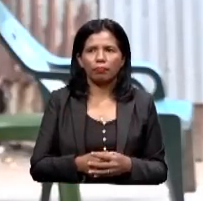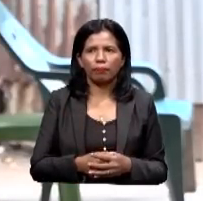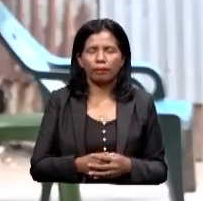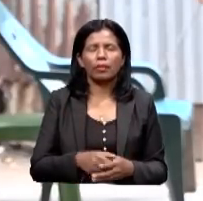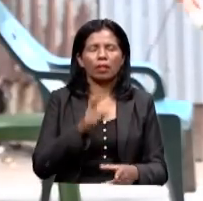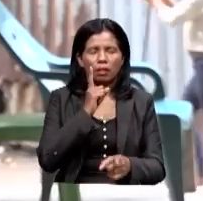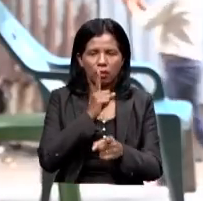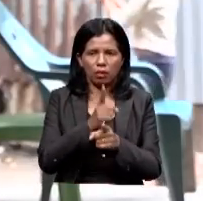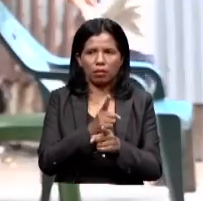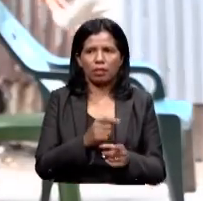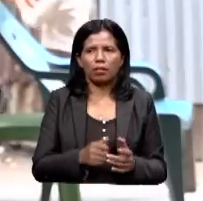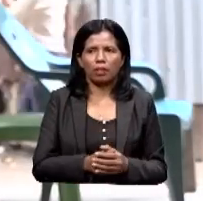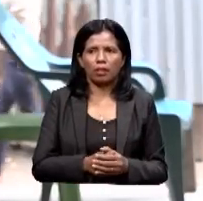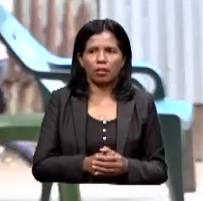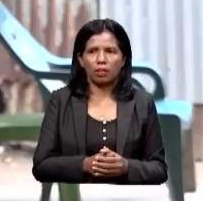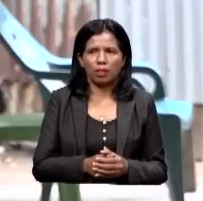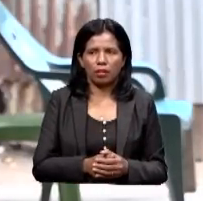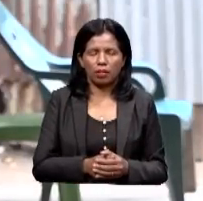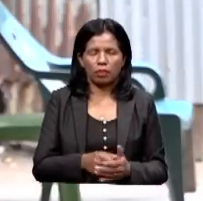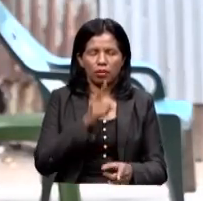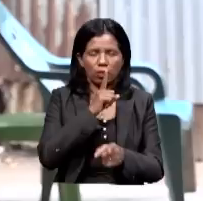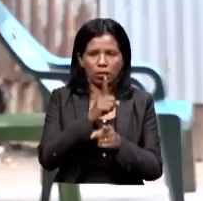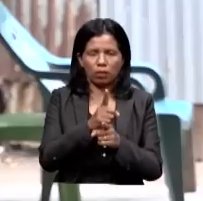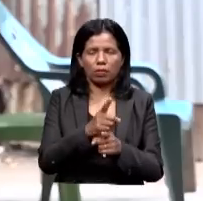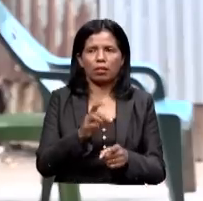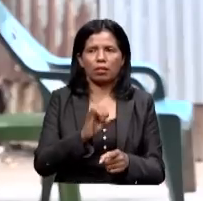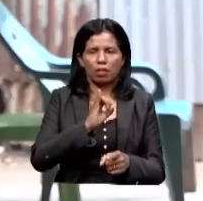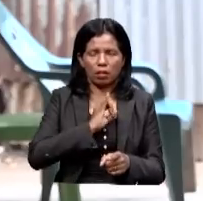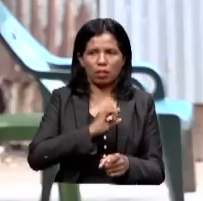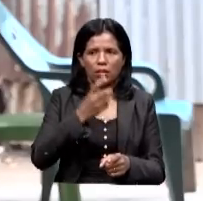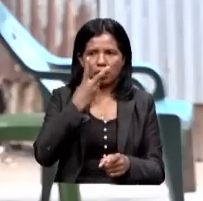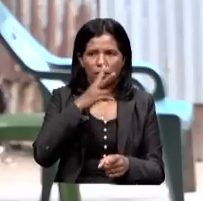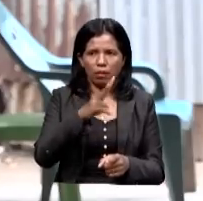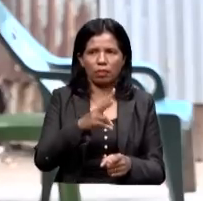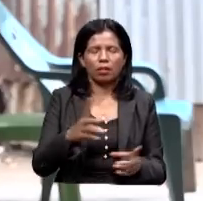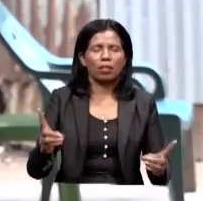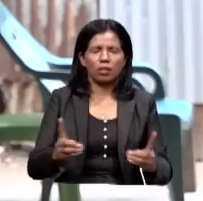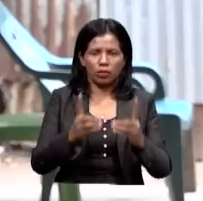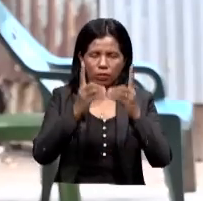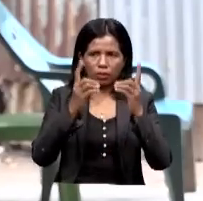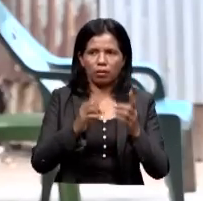juni. Banyak tuir realia buat ini nebe, maka ni hasur,